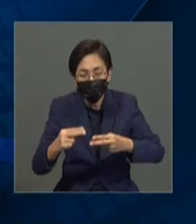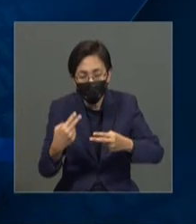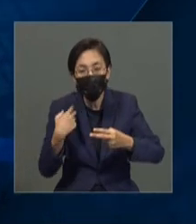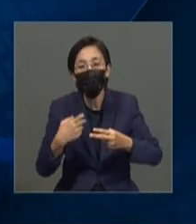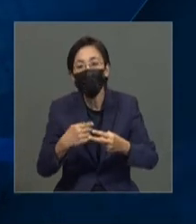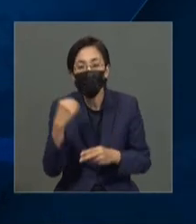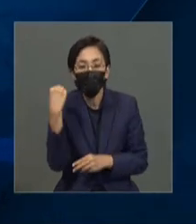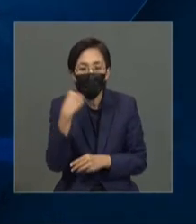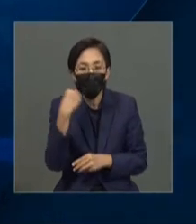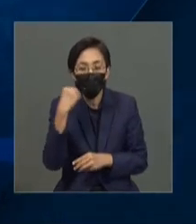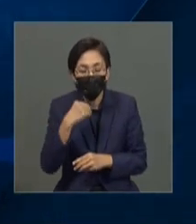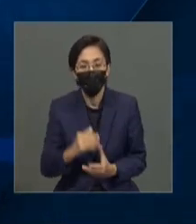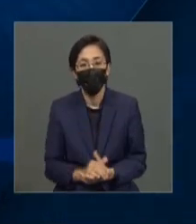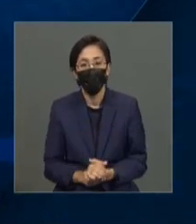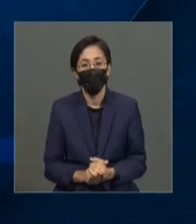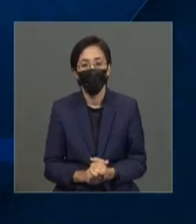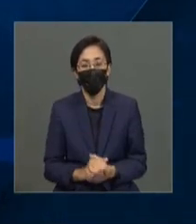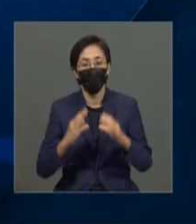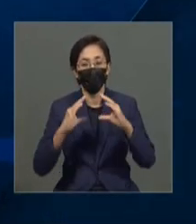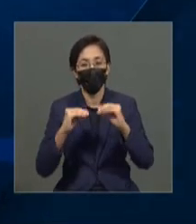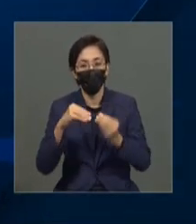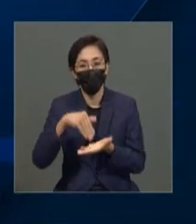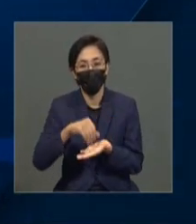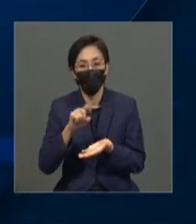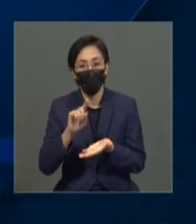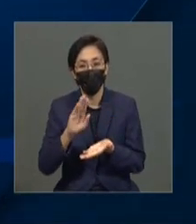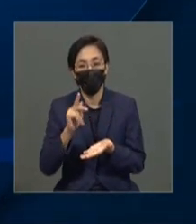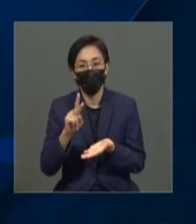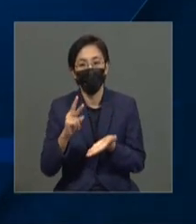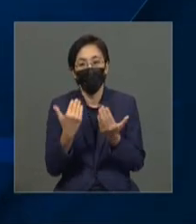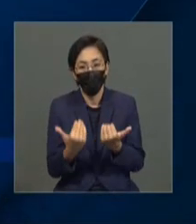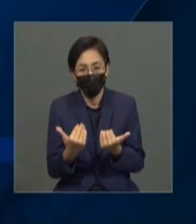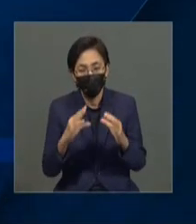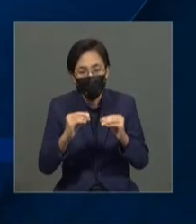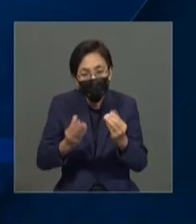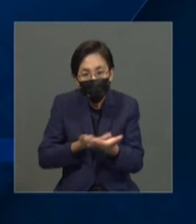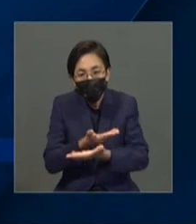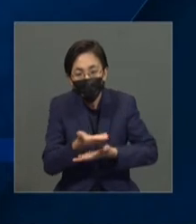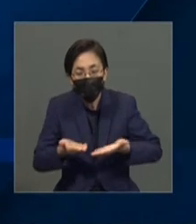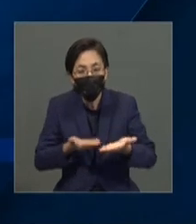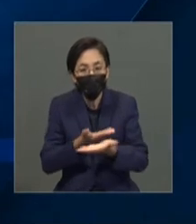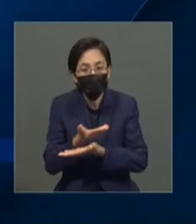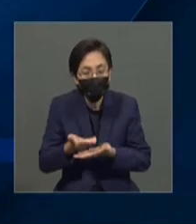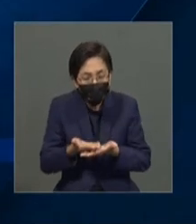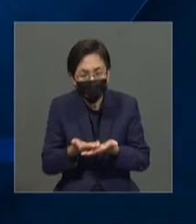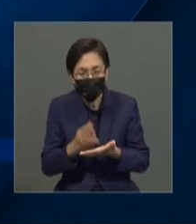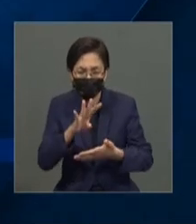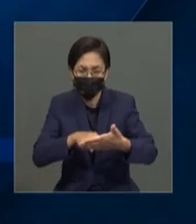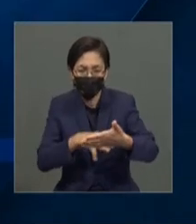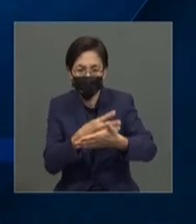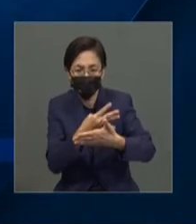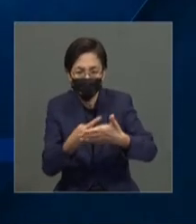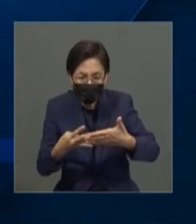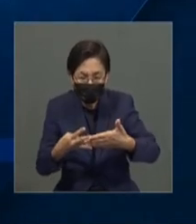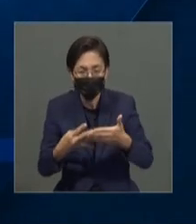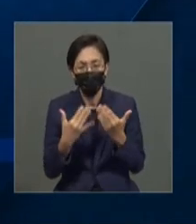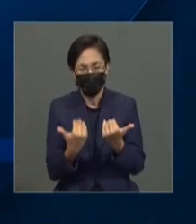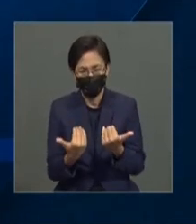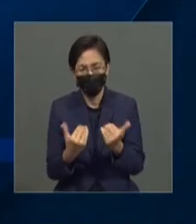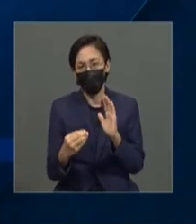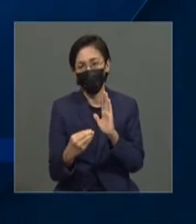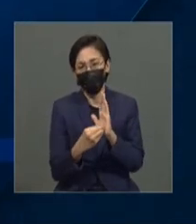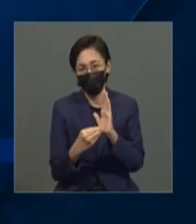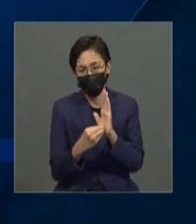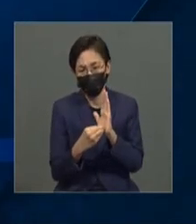นะคะในส่วนของที่ประชุมสบคชุดเล็กในวันนี้ค่ะได้มีการทบทวนอย่างเข้มข้นนะคะในสถานการณ์ของก